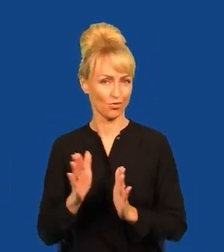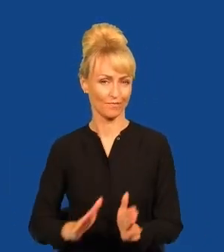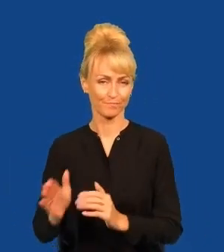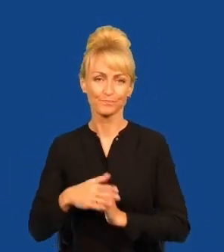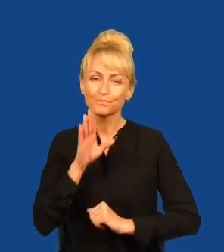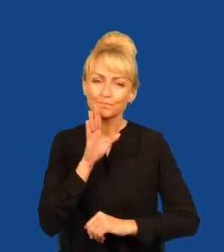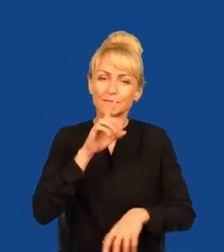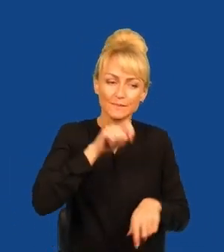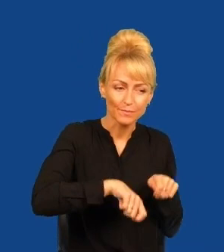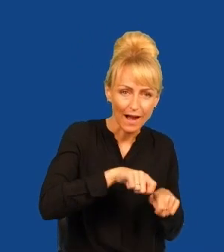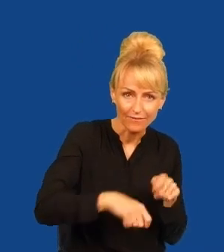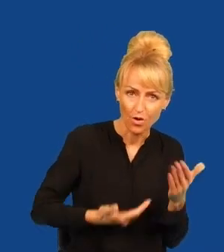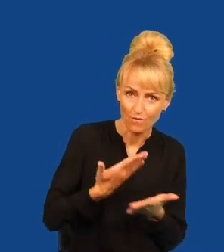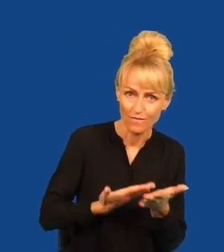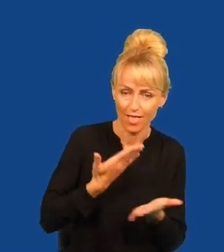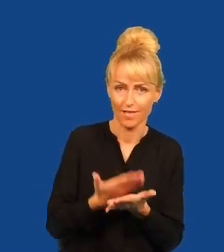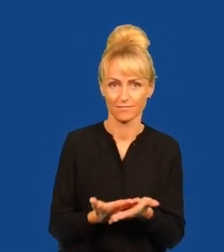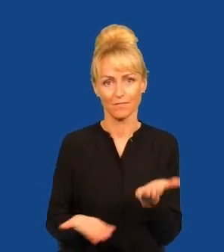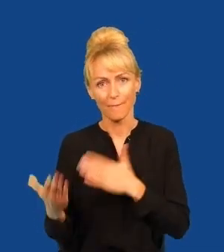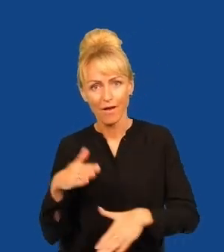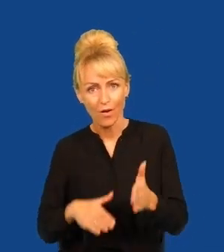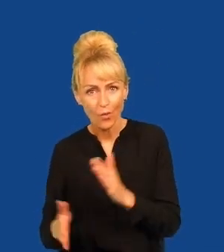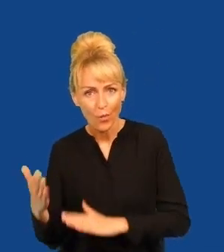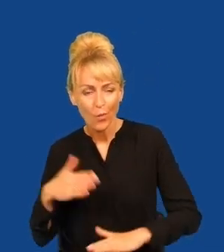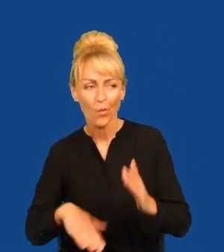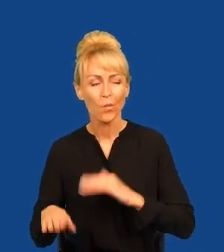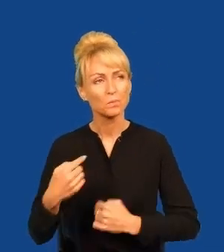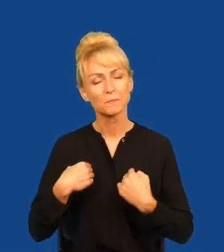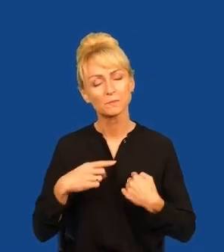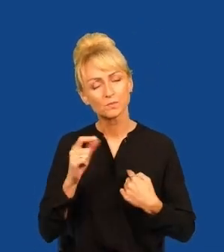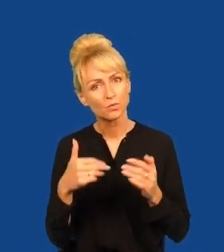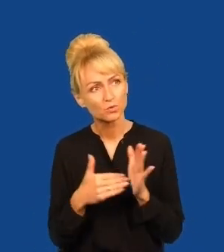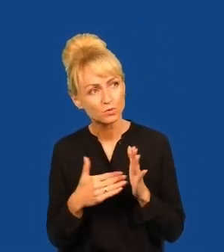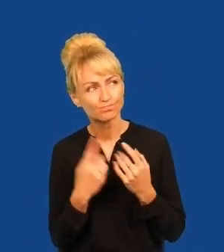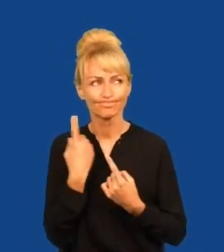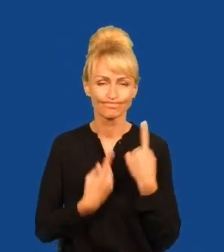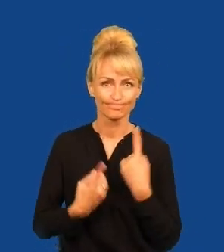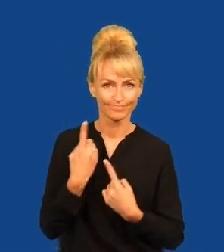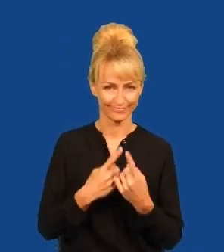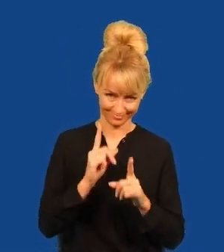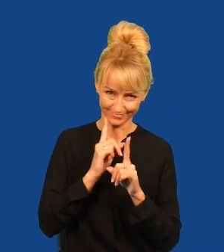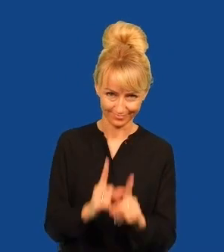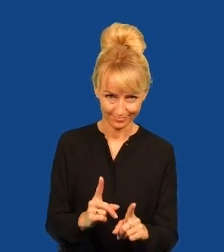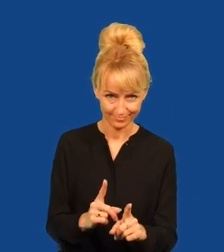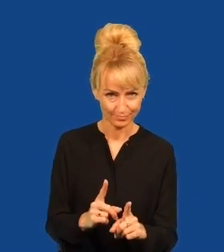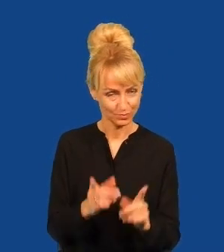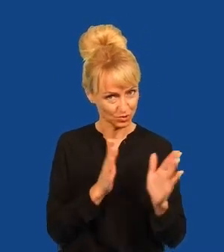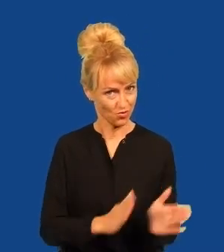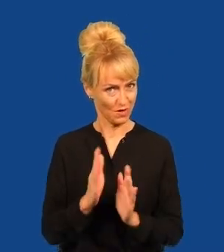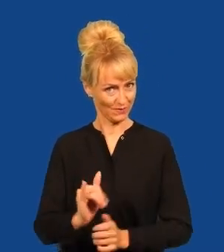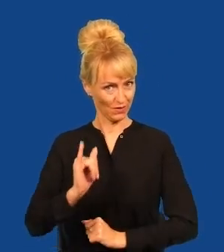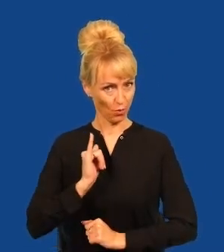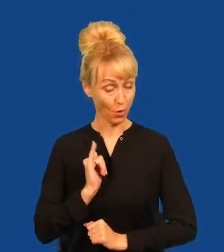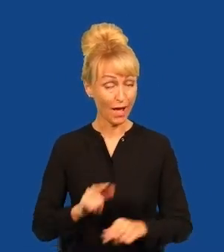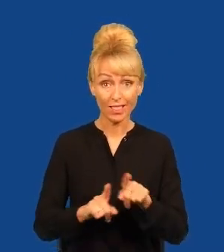się, przygotowujemy pod kątem też naszych wymagań i oczekiwań, ale czasami potrzebujemy przewodnika, kogoś, kto